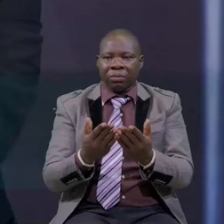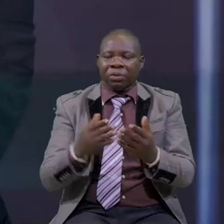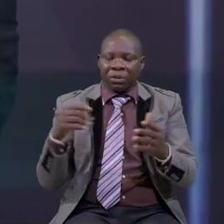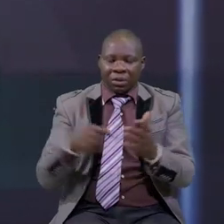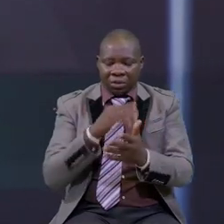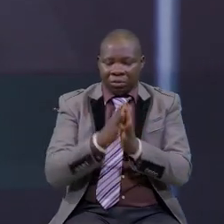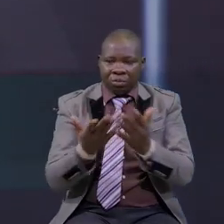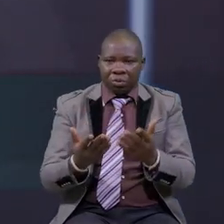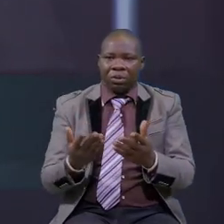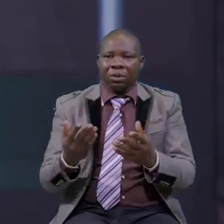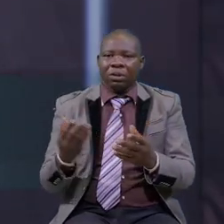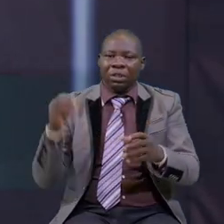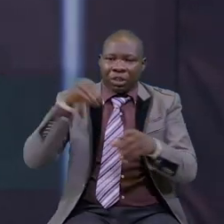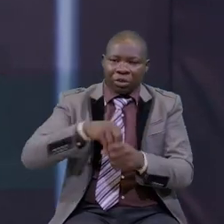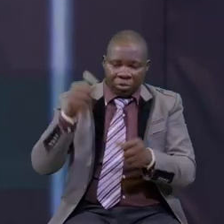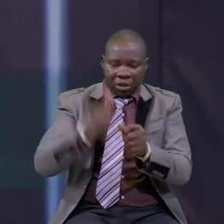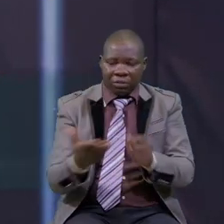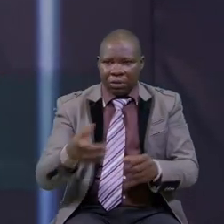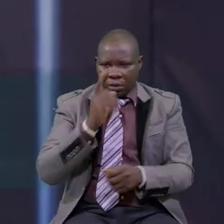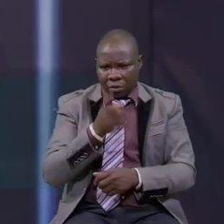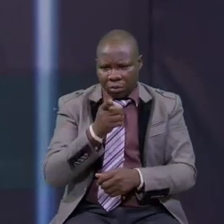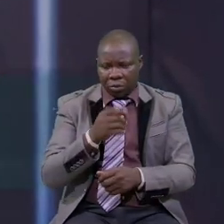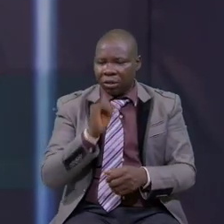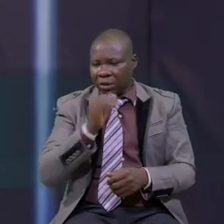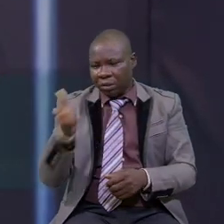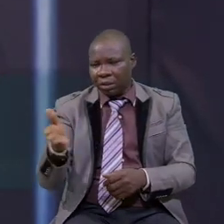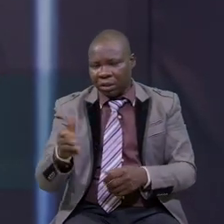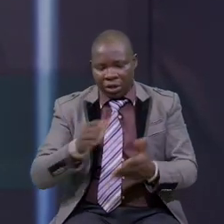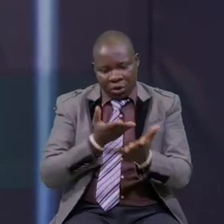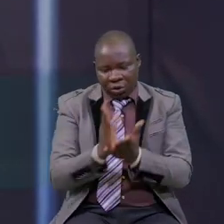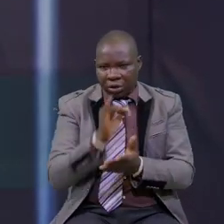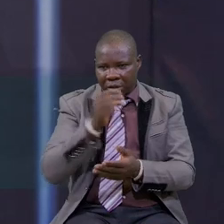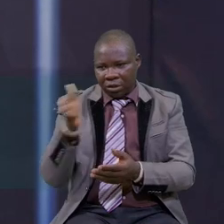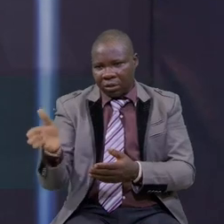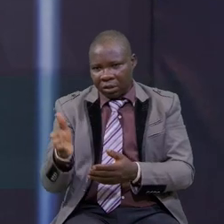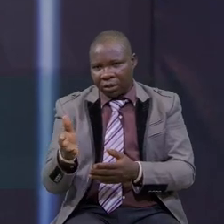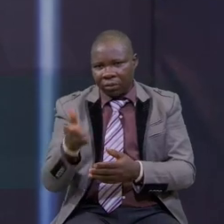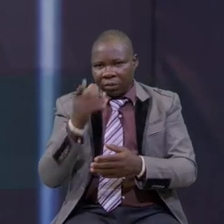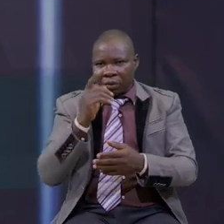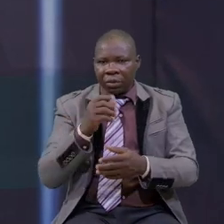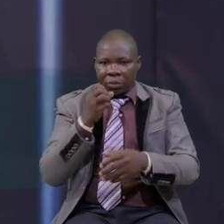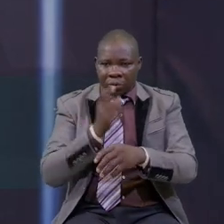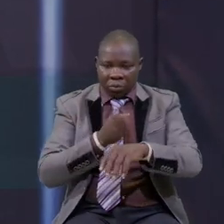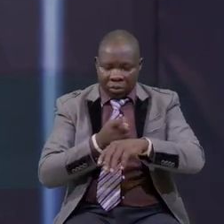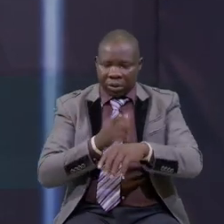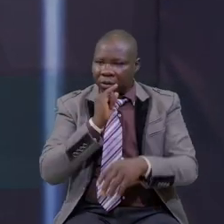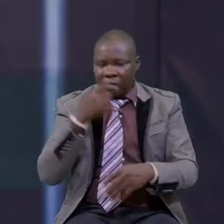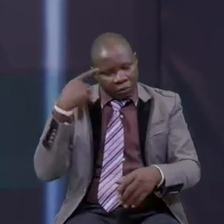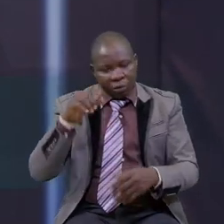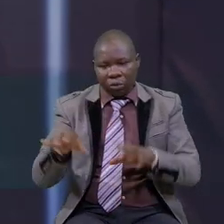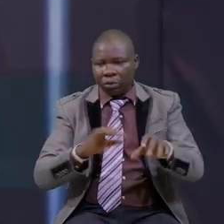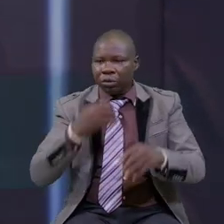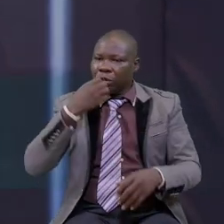inclut tout. Réprimande, la réprimande est dedans, la correction est dedans. Les châtiments aussi pour avoir commis le mal est